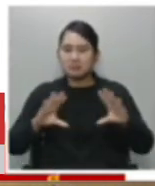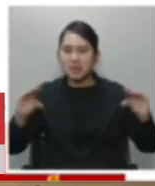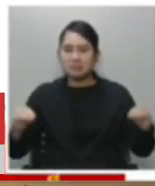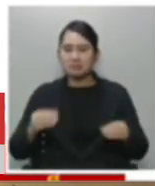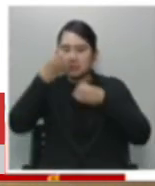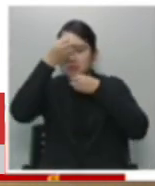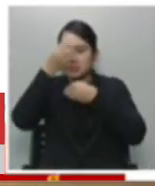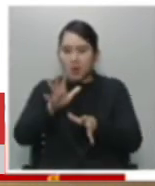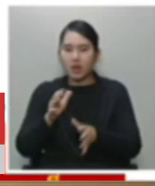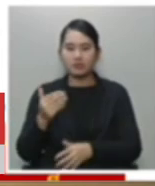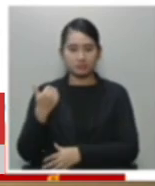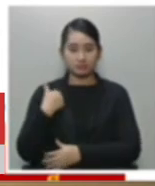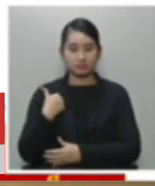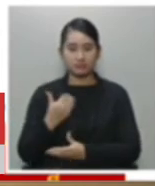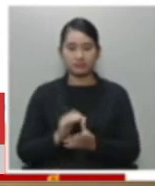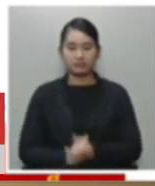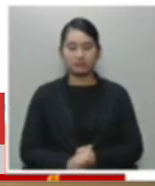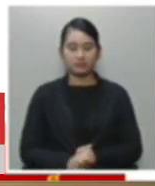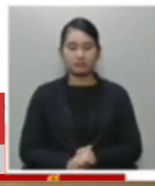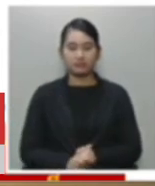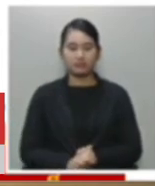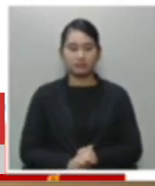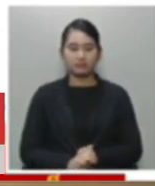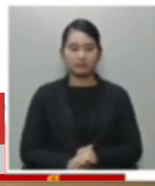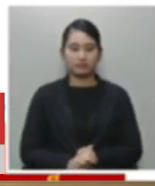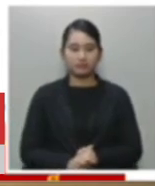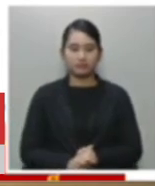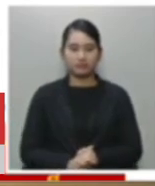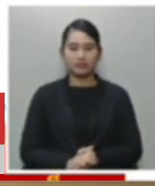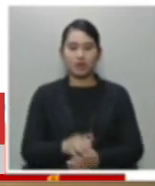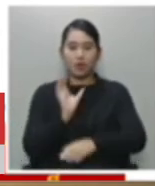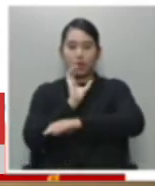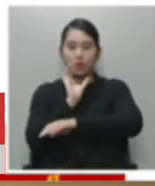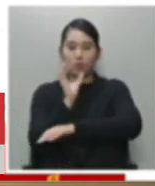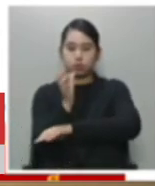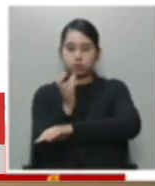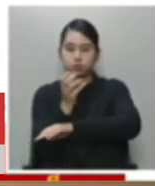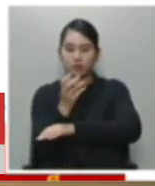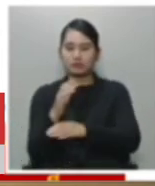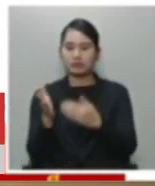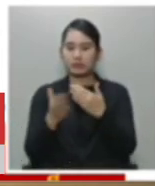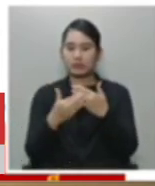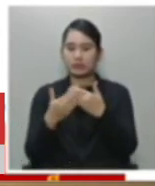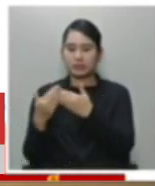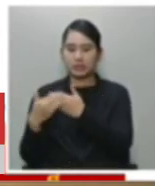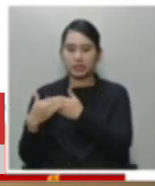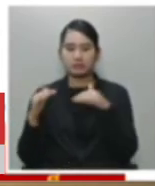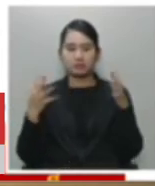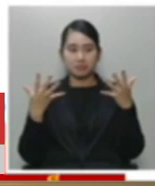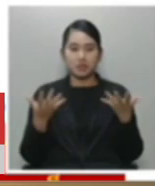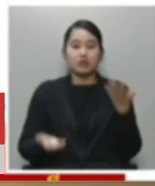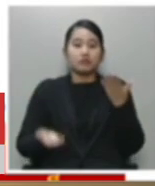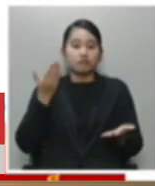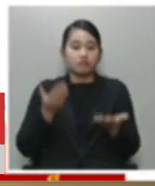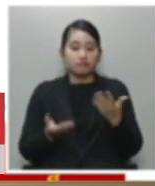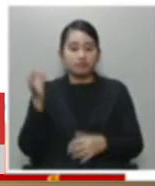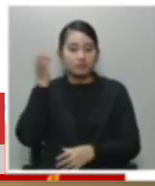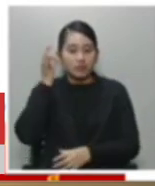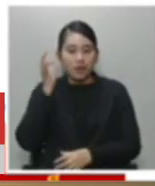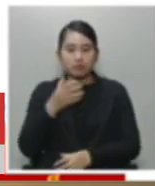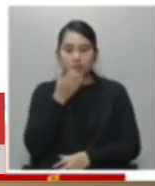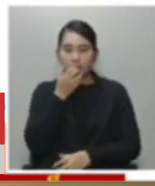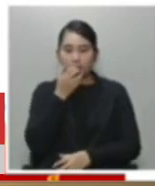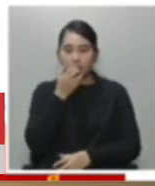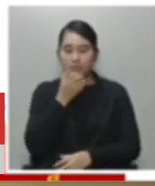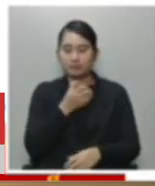นใจเลยท่านประธานไม่มีแม้กระทั่งสัญญาณไซเรนเตือนภัยหรือวิทยุแจ้งสกัดค